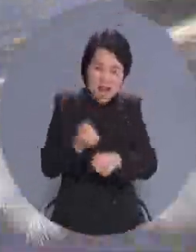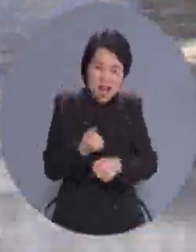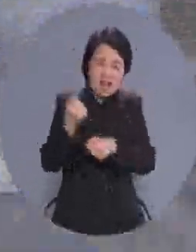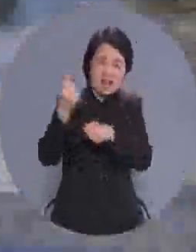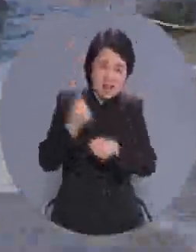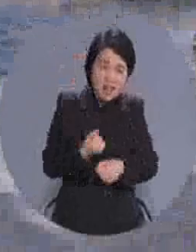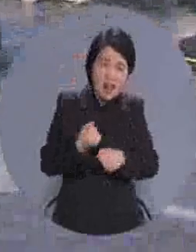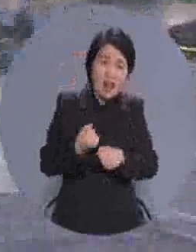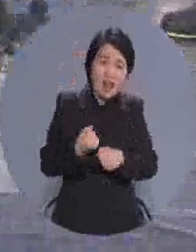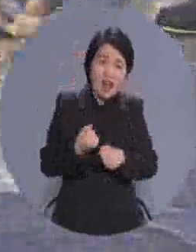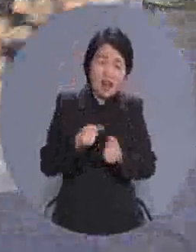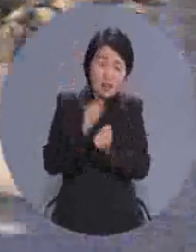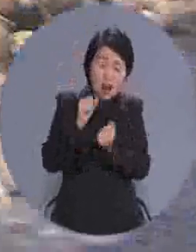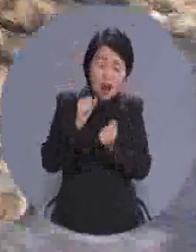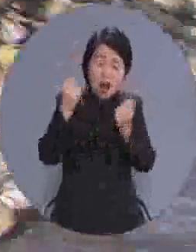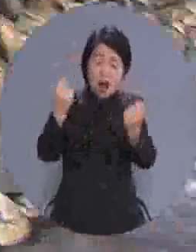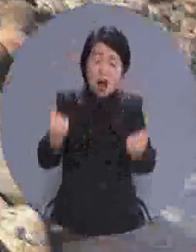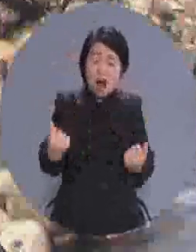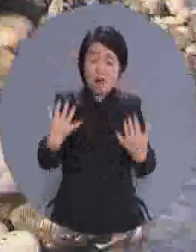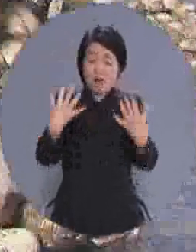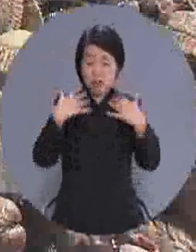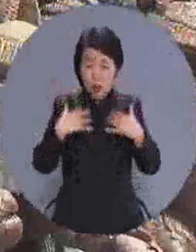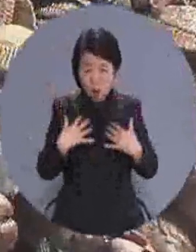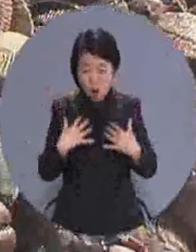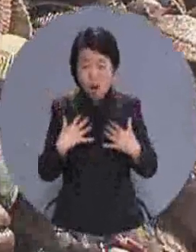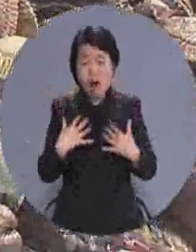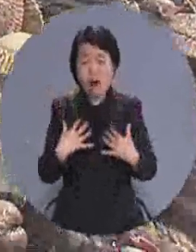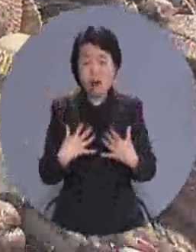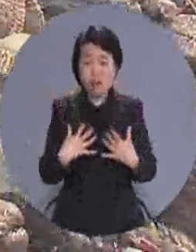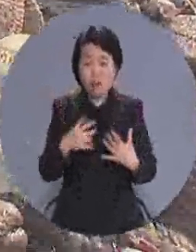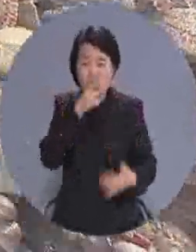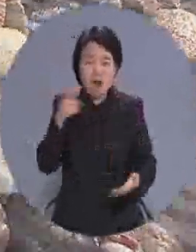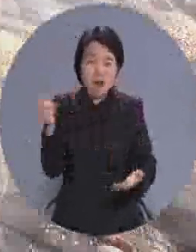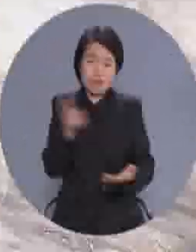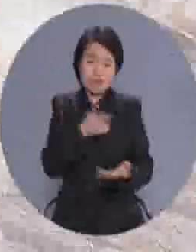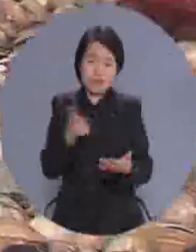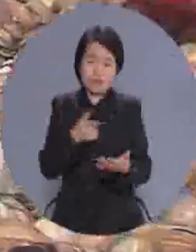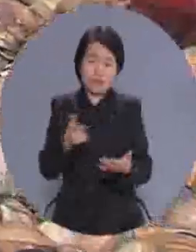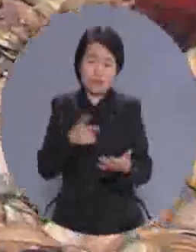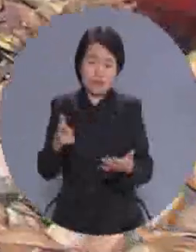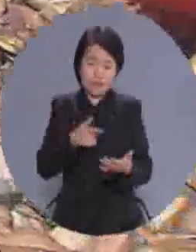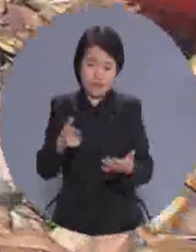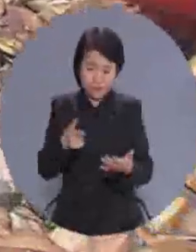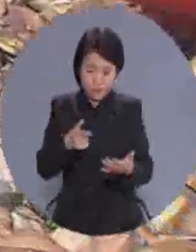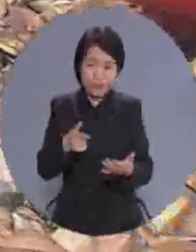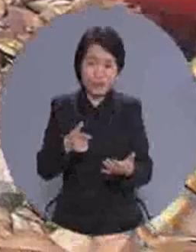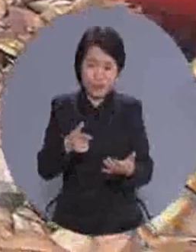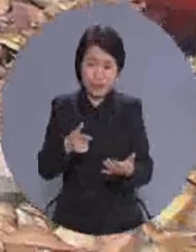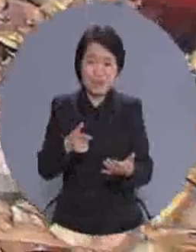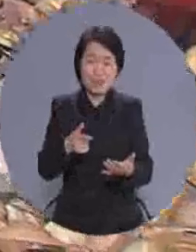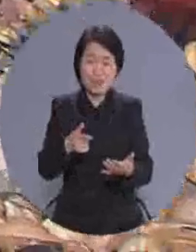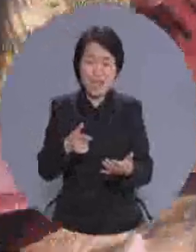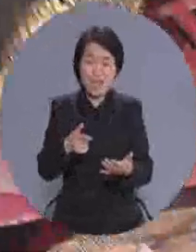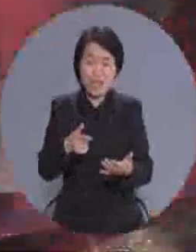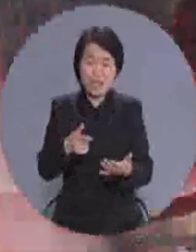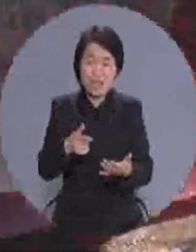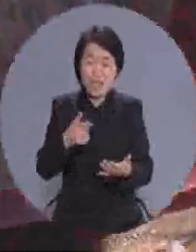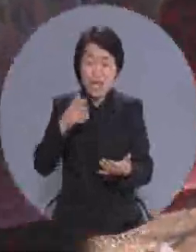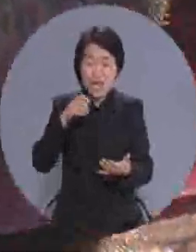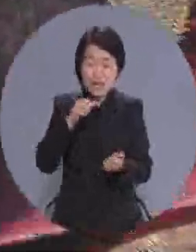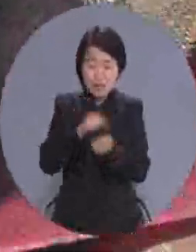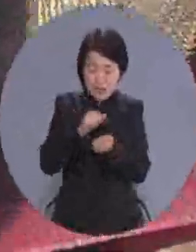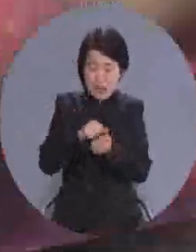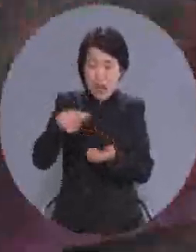잡아당기자 새조개가 와르르 쏟아집니다. 물로 뻘을 헹구면 어촌계원들은 바쁜 손짓으로